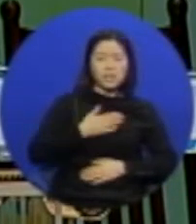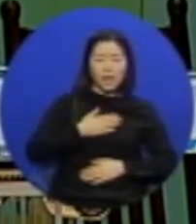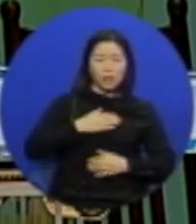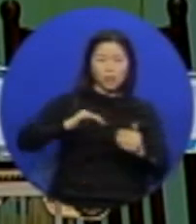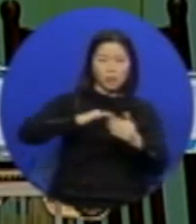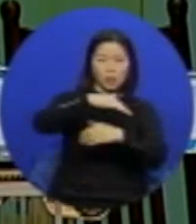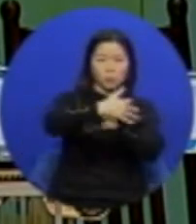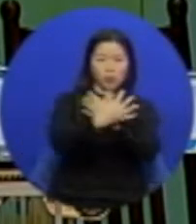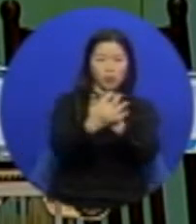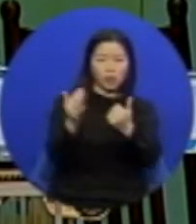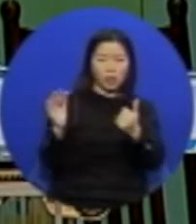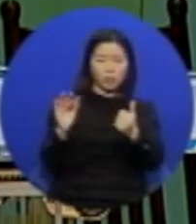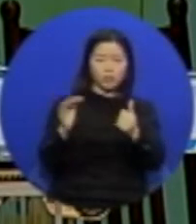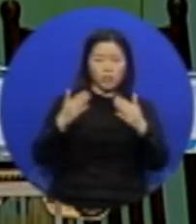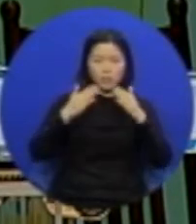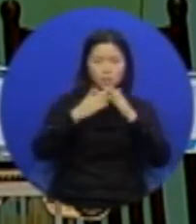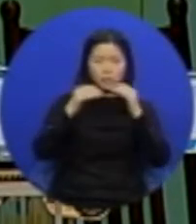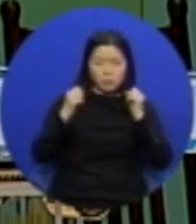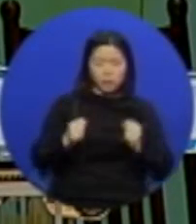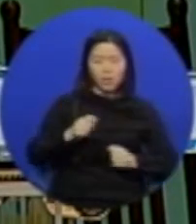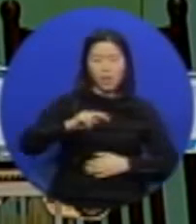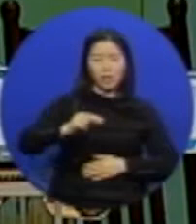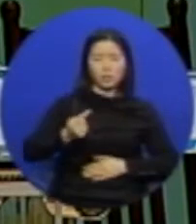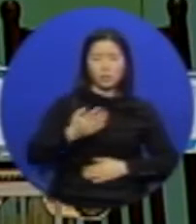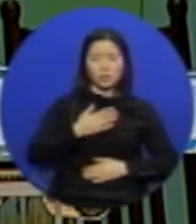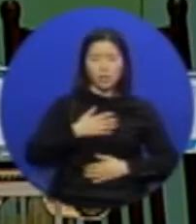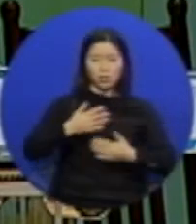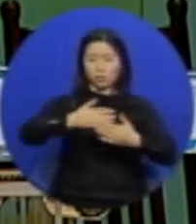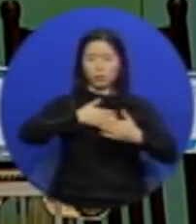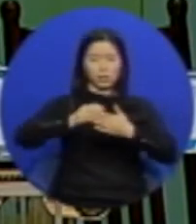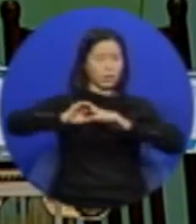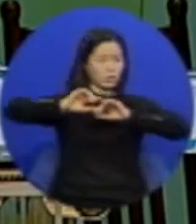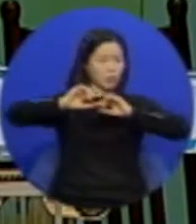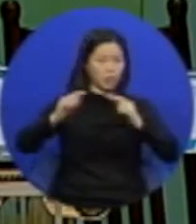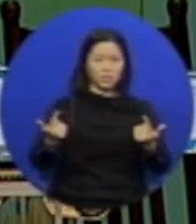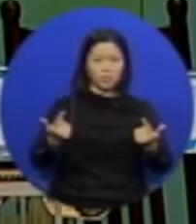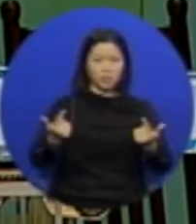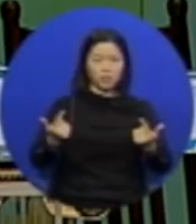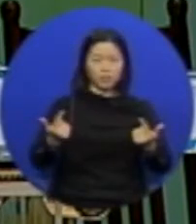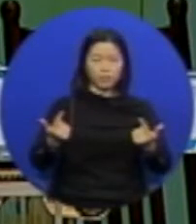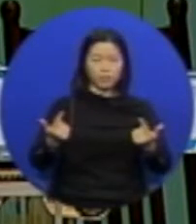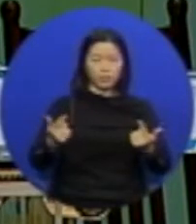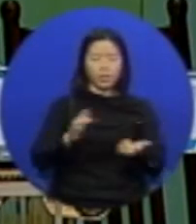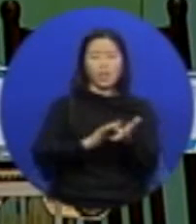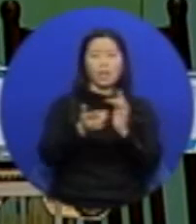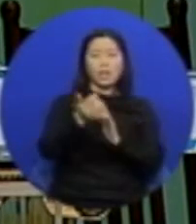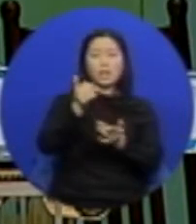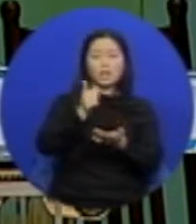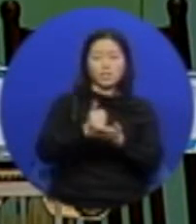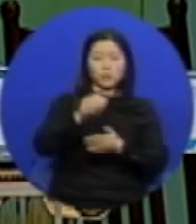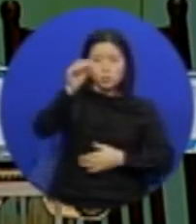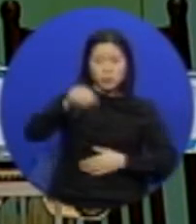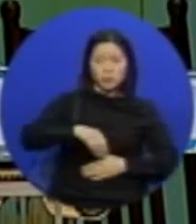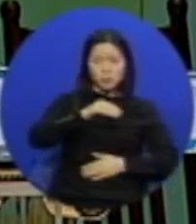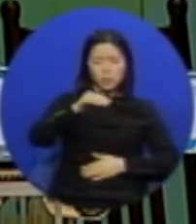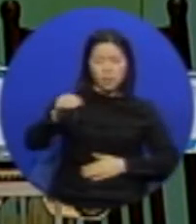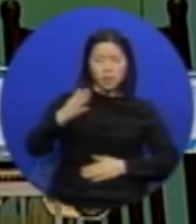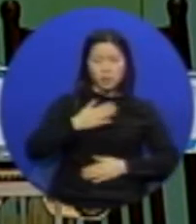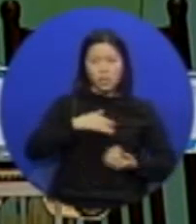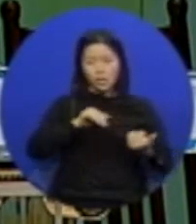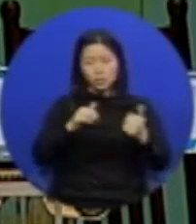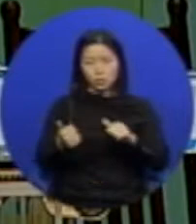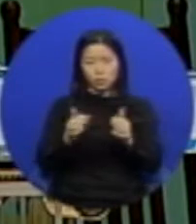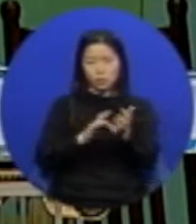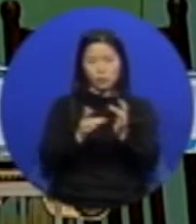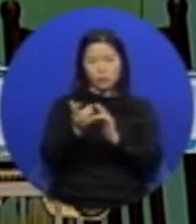에워싸 진 친다 하여도 나는 두려워 하지 아니 아니라 예수님의 십자가에 나 죽고 예수로 사는 이